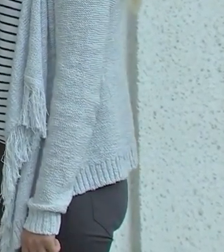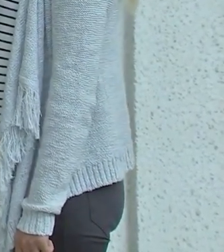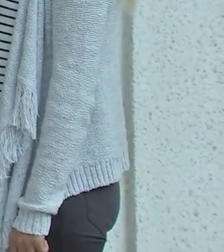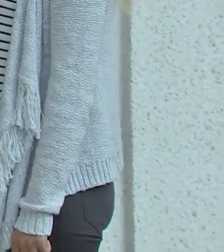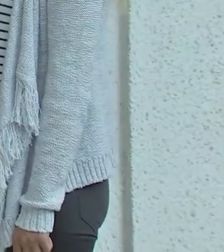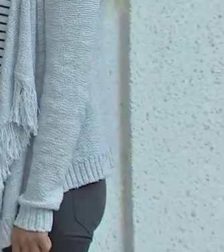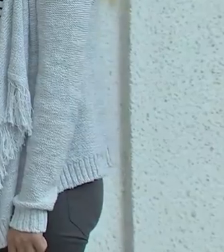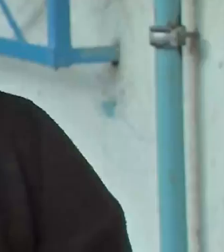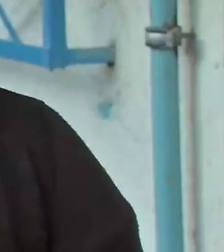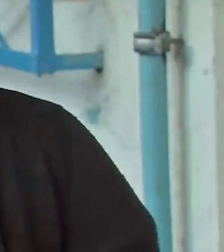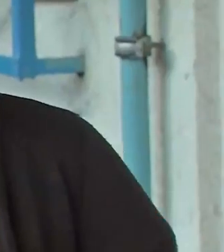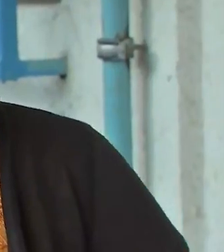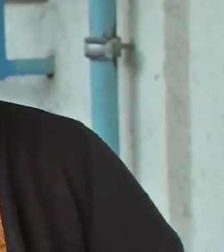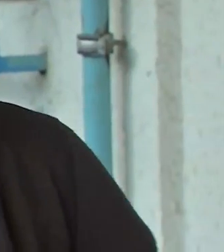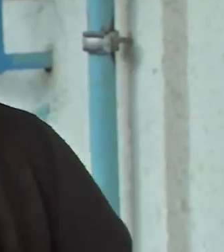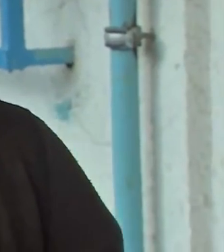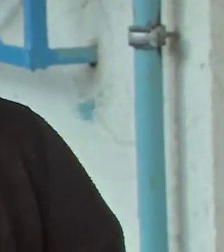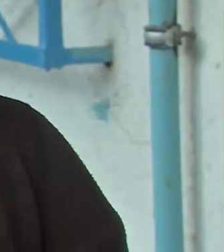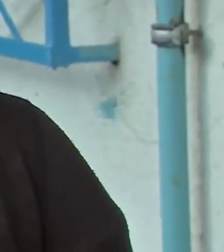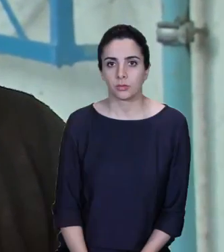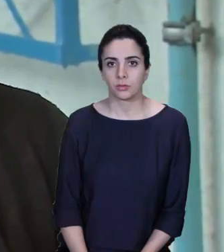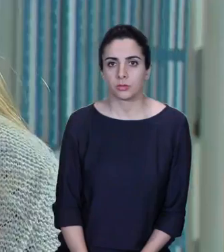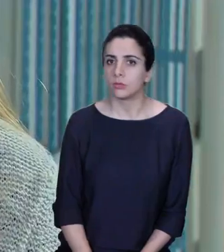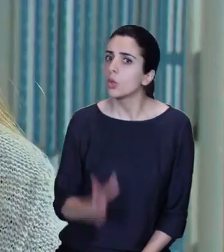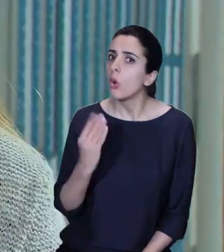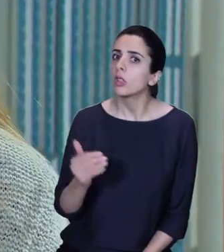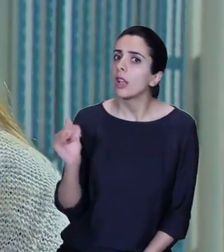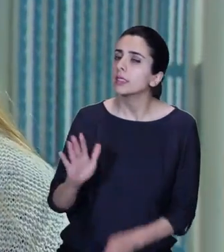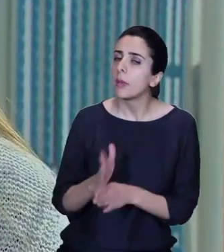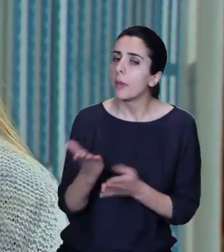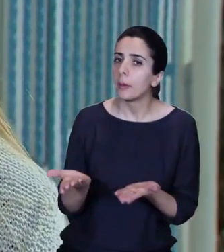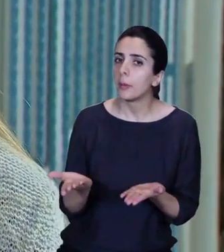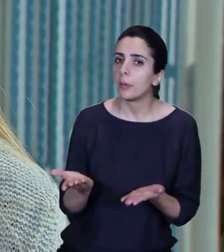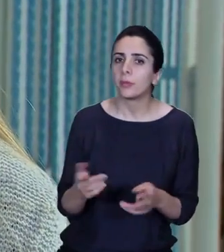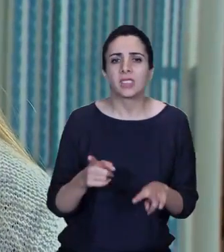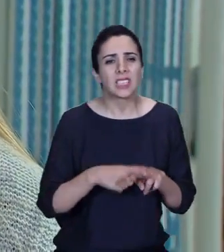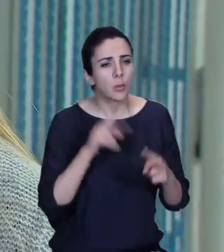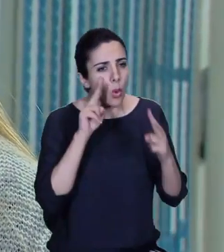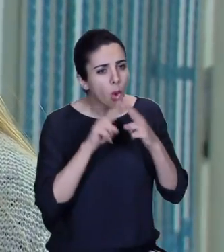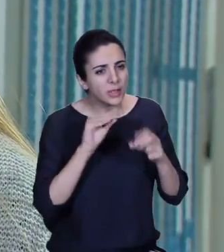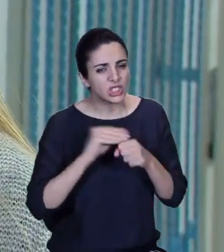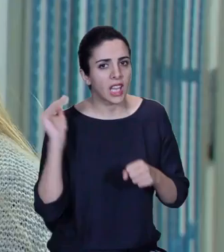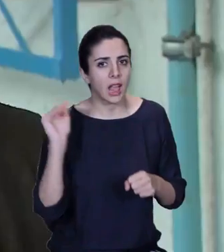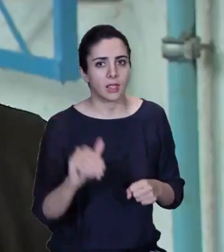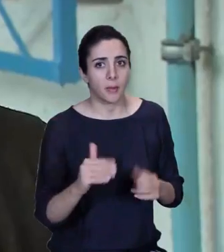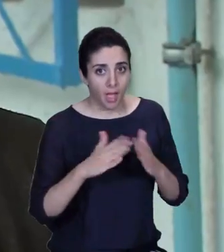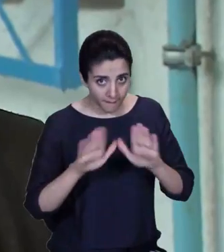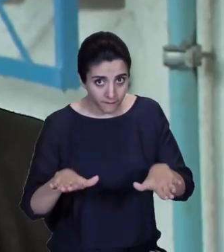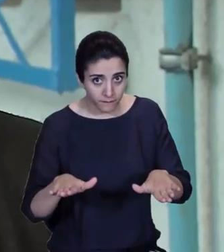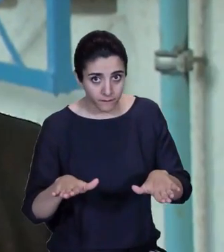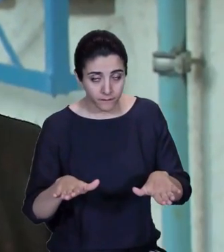Sevimsiz bir ifadeyle süzdü Funda'yı. Hayırdır Funda? Yasemin'i görmeye geldim Sevim teyze. Evde